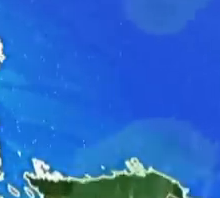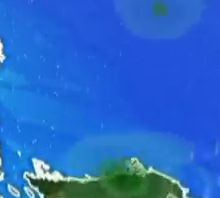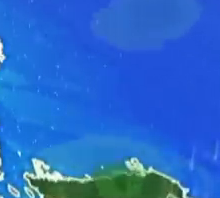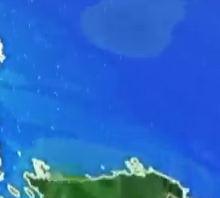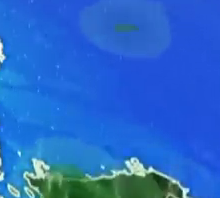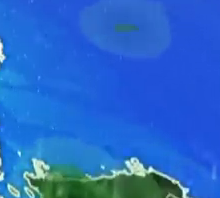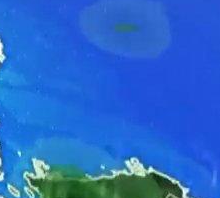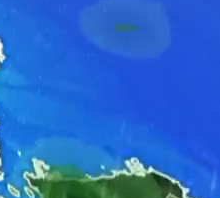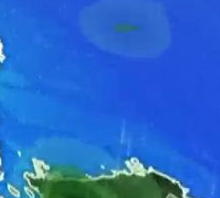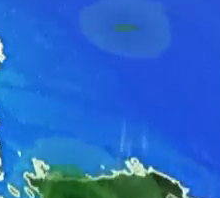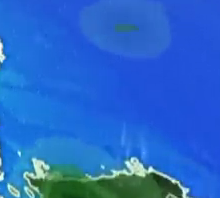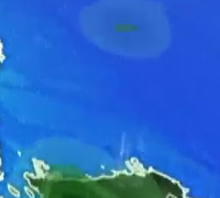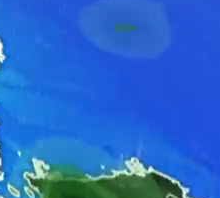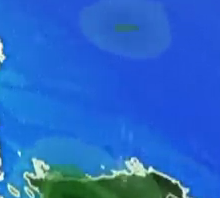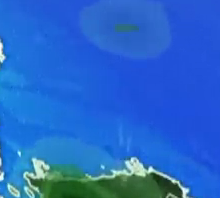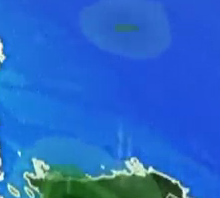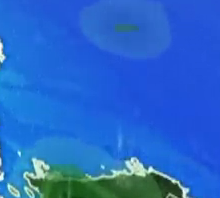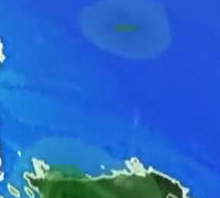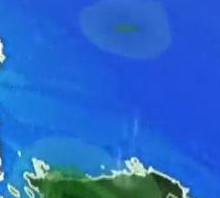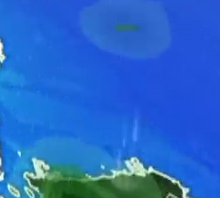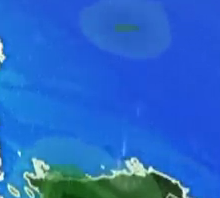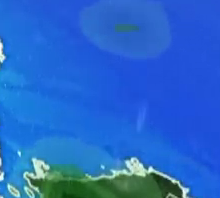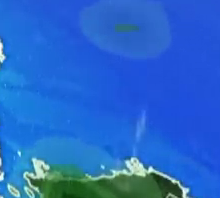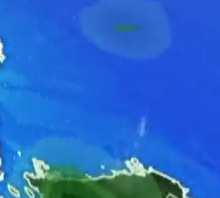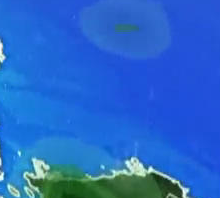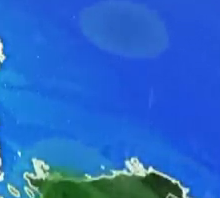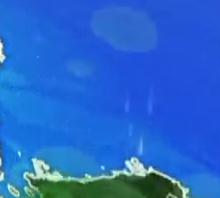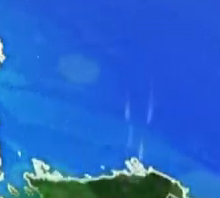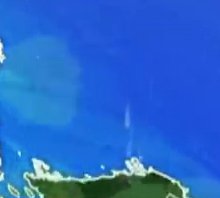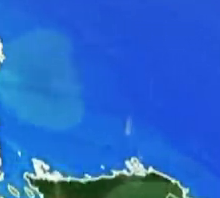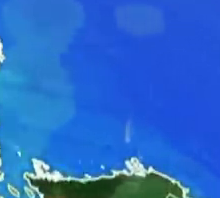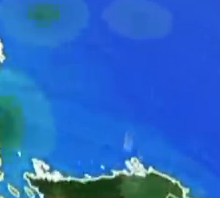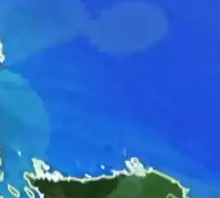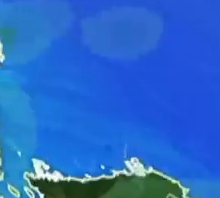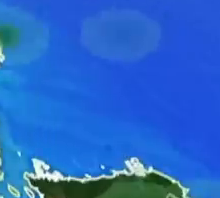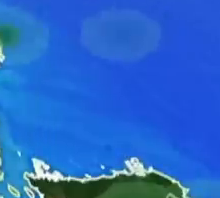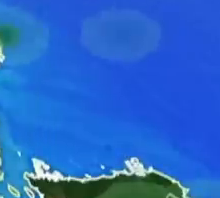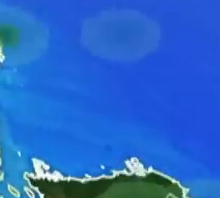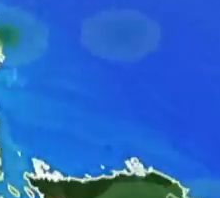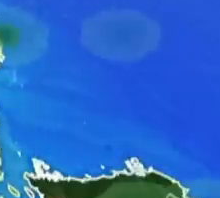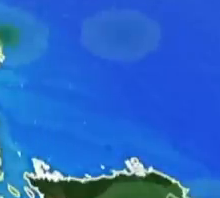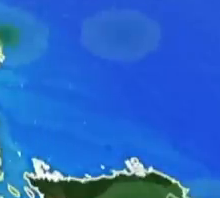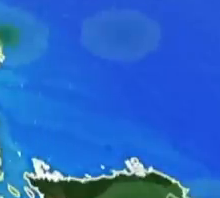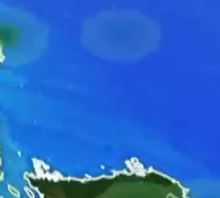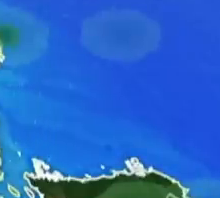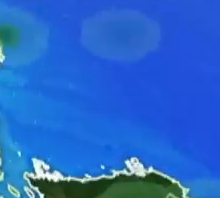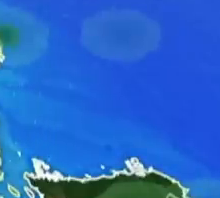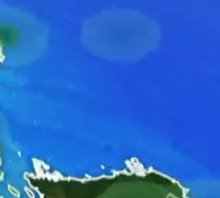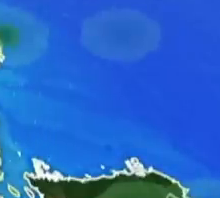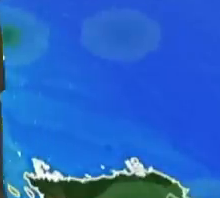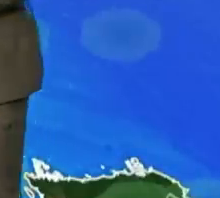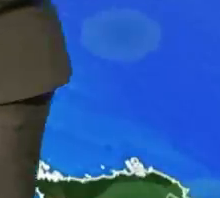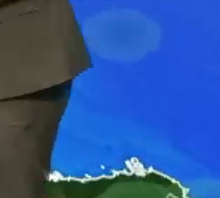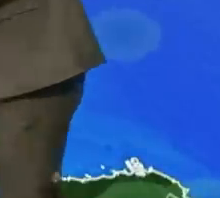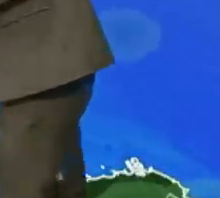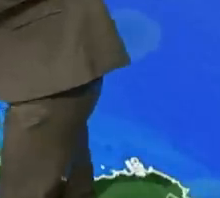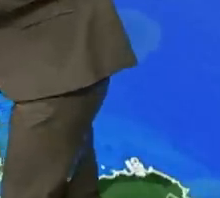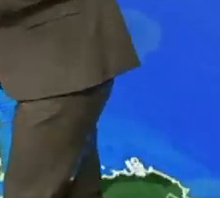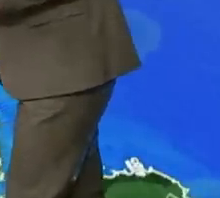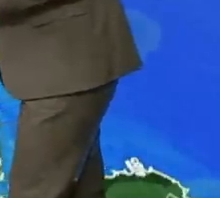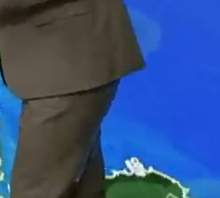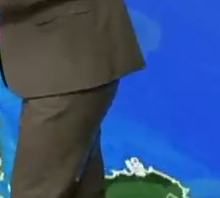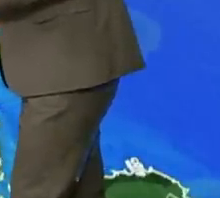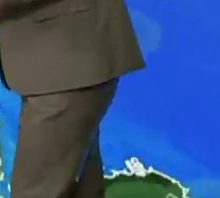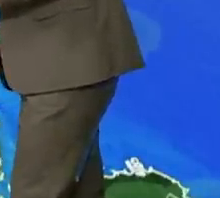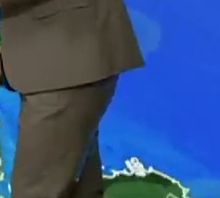sa may bahagi ng Aurora at ibang bahagi pa ng Cagayan Valley at magpapatuloy ang mga pag-ulan ito hanggang gabi at meron na rin pag-ulan dito sa bahagi